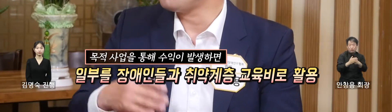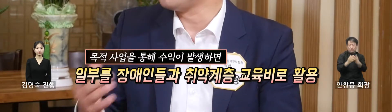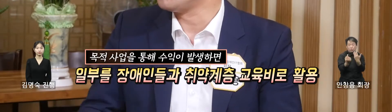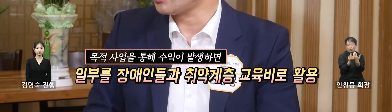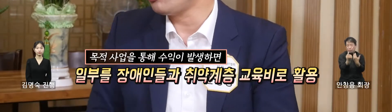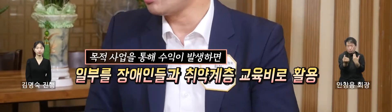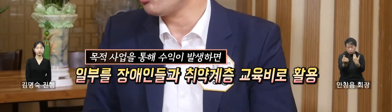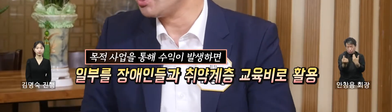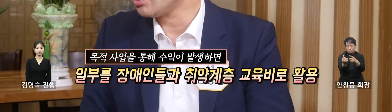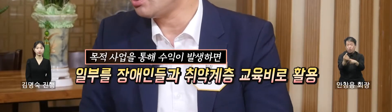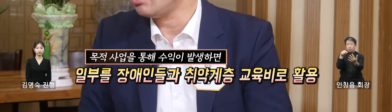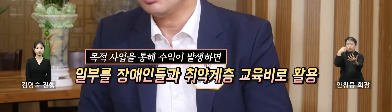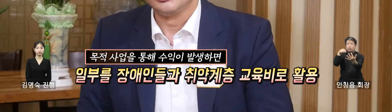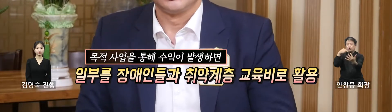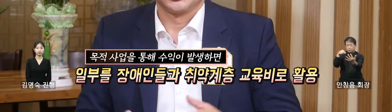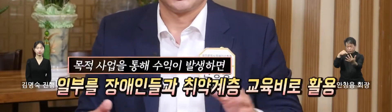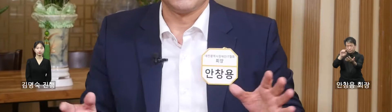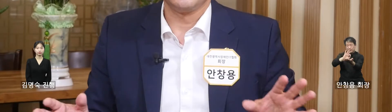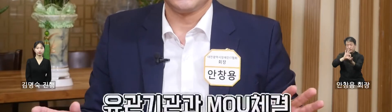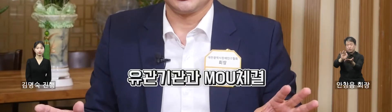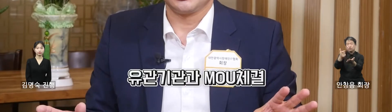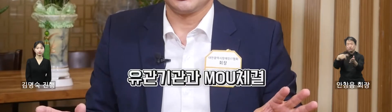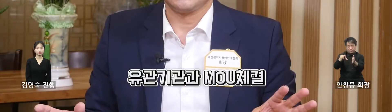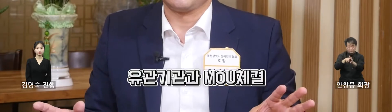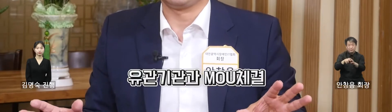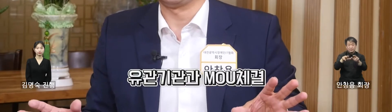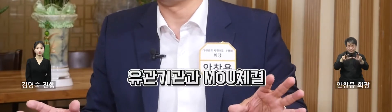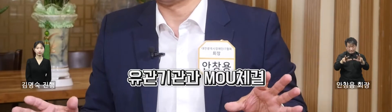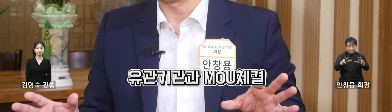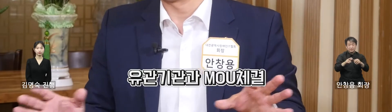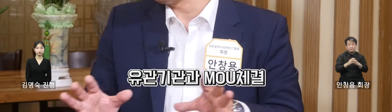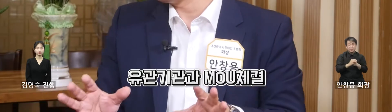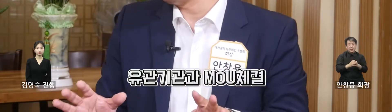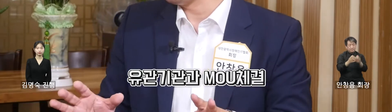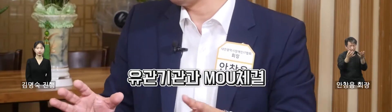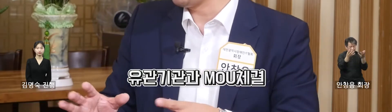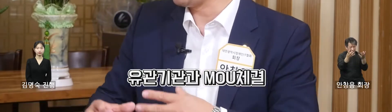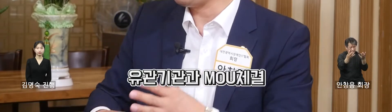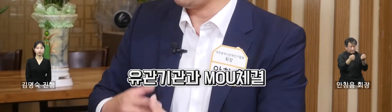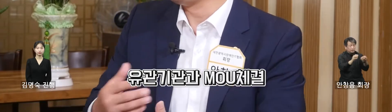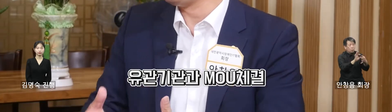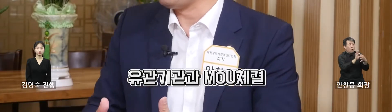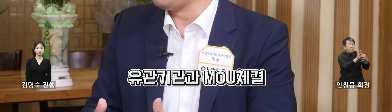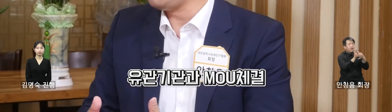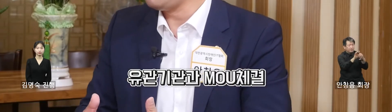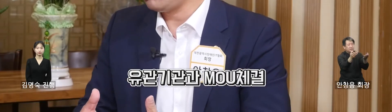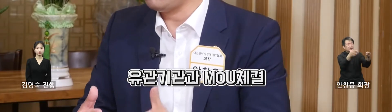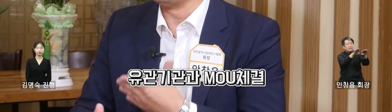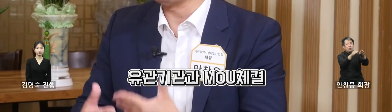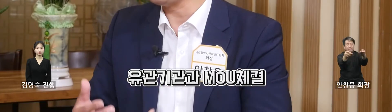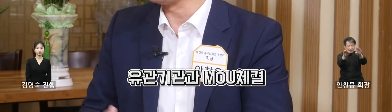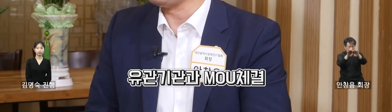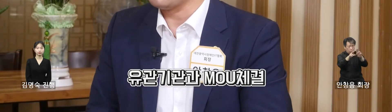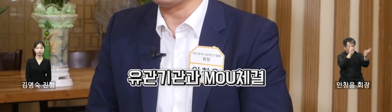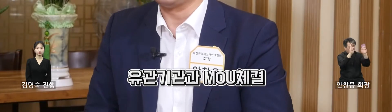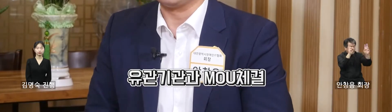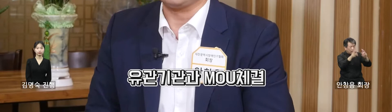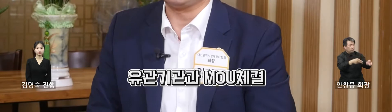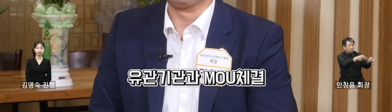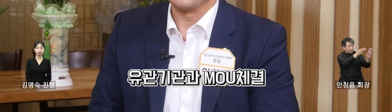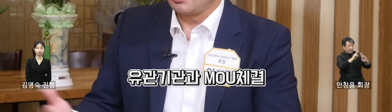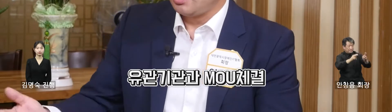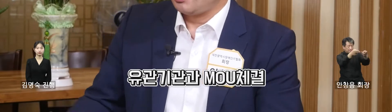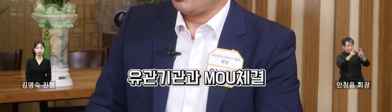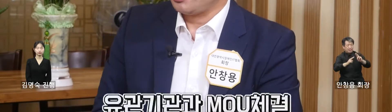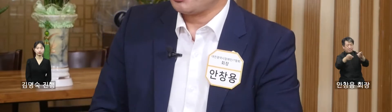취약계층 교육비로 사용하기 위해서 지금 현재 나와 있는 많은 유관기관들과 지금 MOU를 업무 협약을 지금 맺고